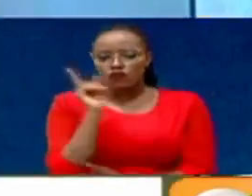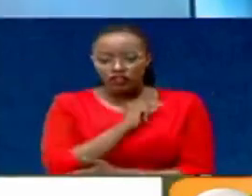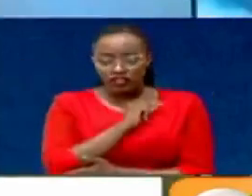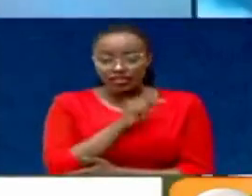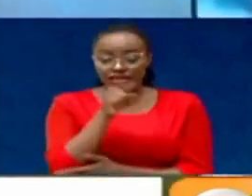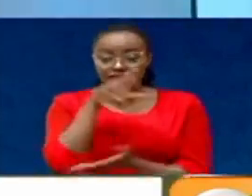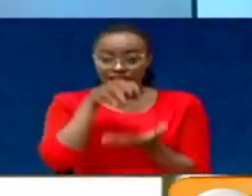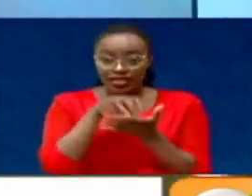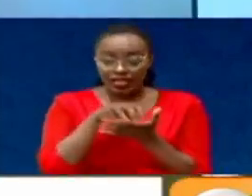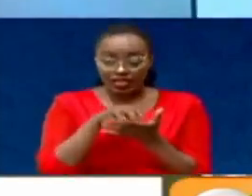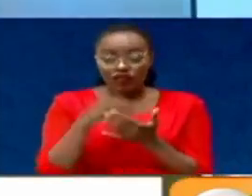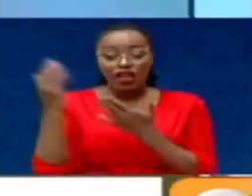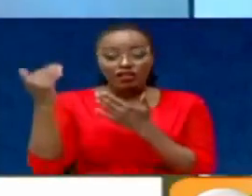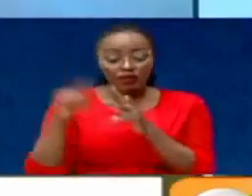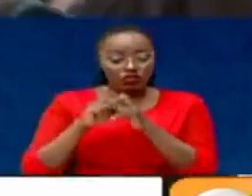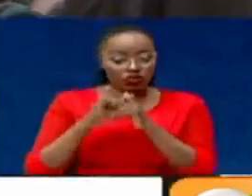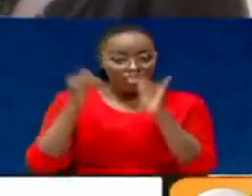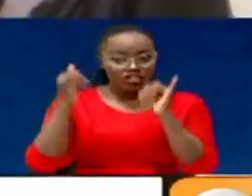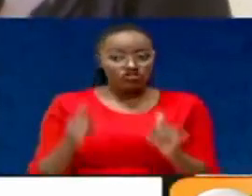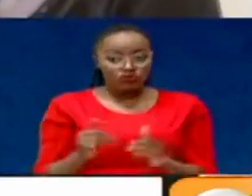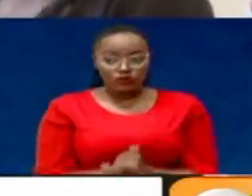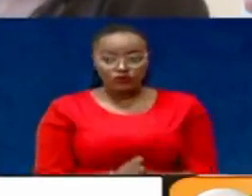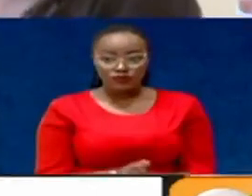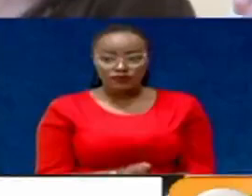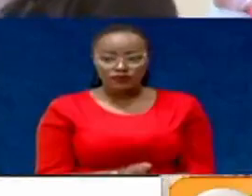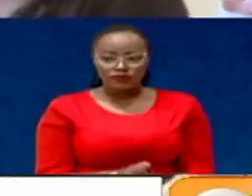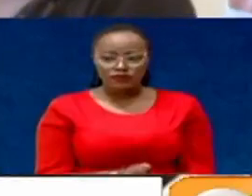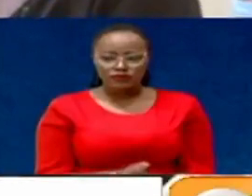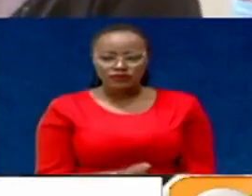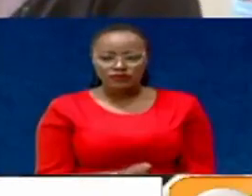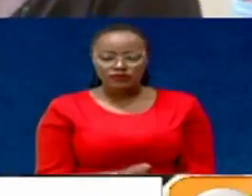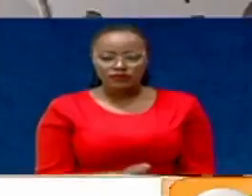huku kesi hiyo ikitarajiwa kuanza upya. Hassan Mugambi, Citizen Nipashe.